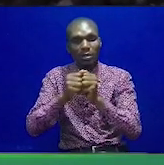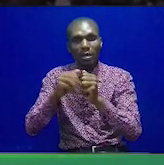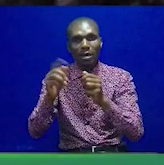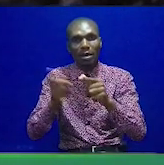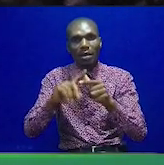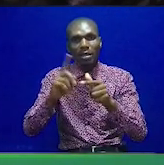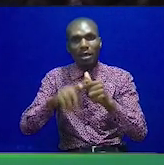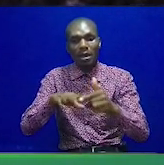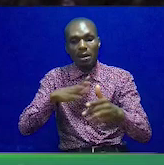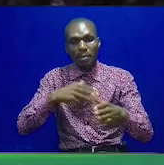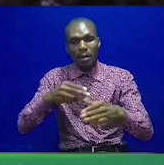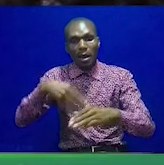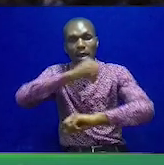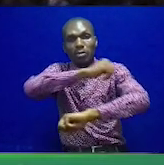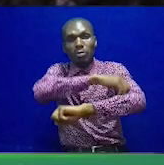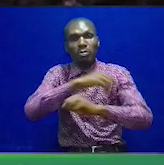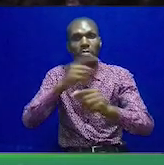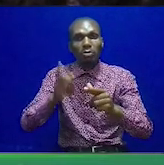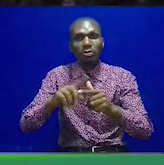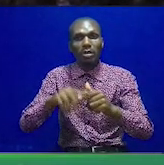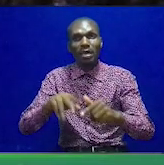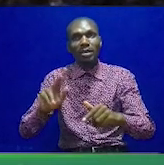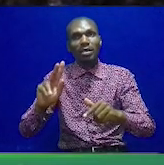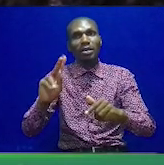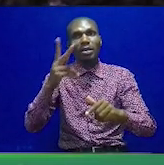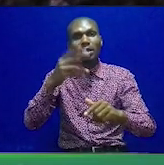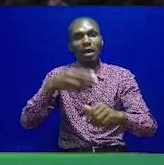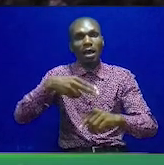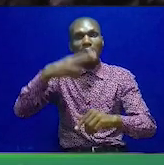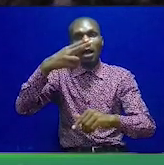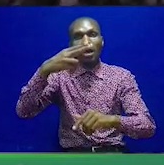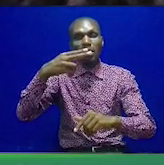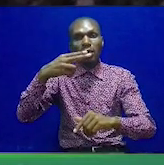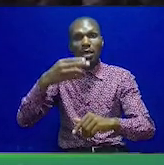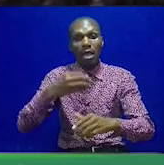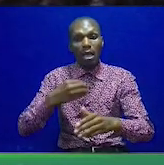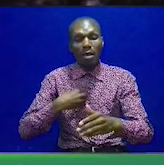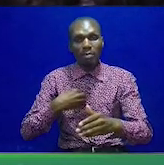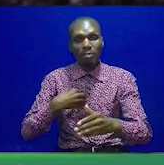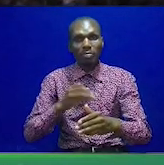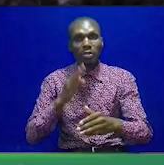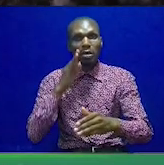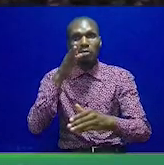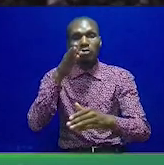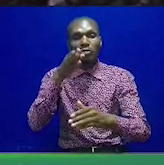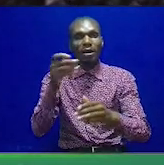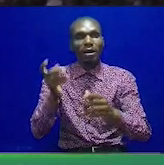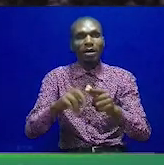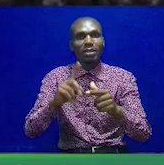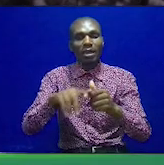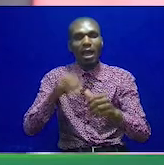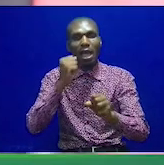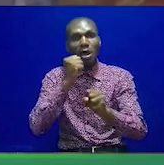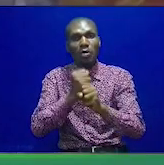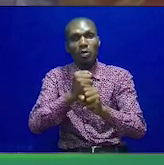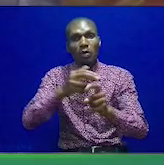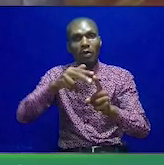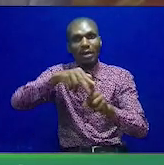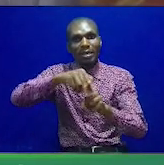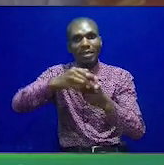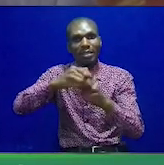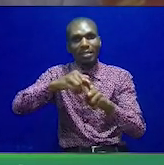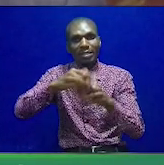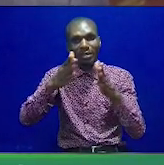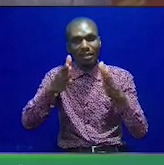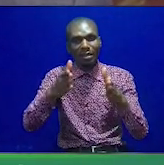high school, right now I want to go to Kenya High. And my future career, I wanted to do engineering.